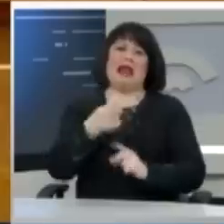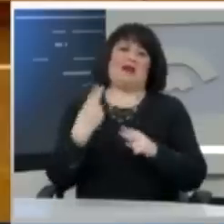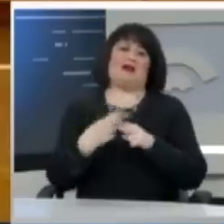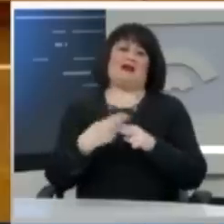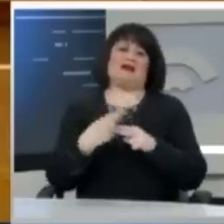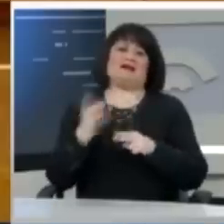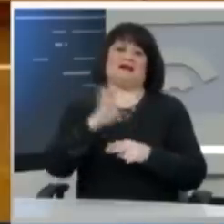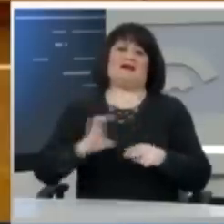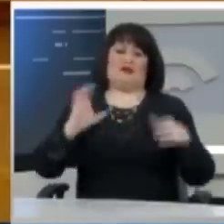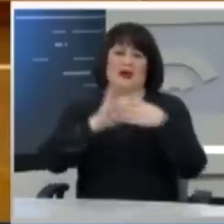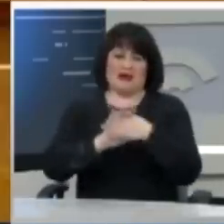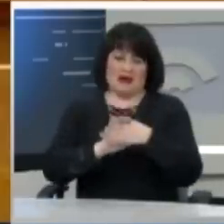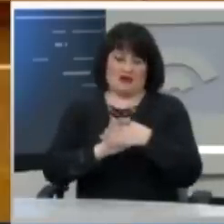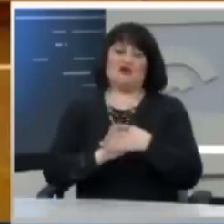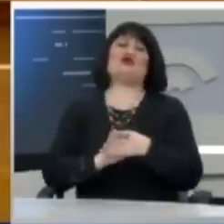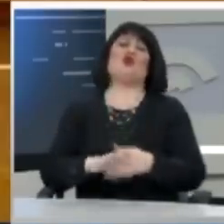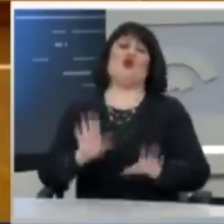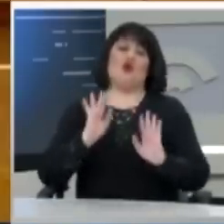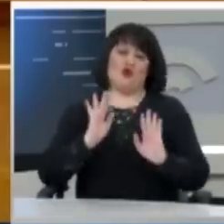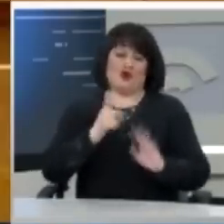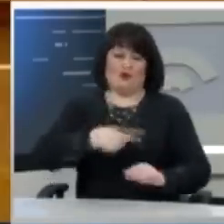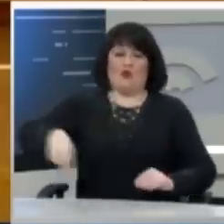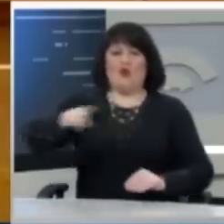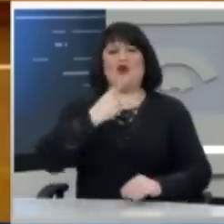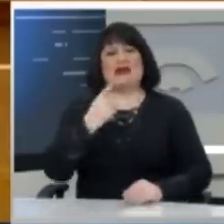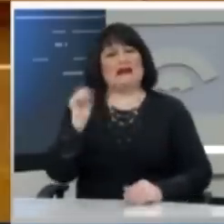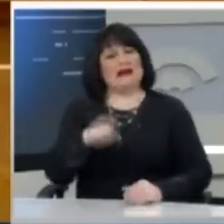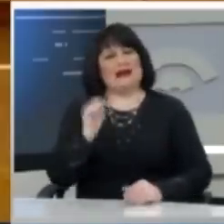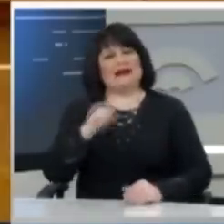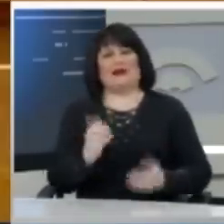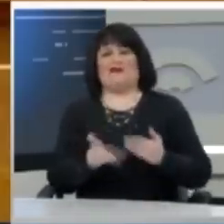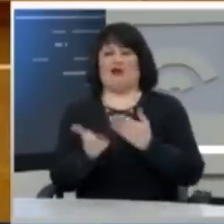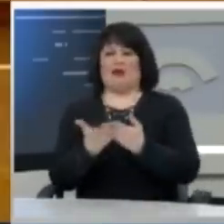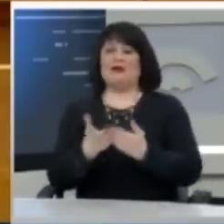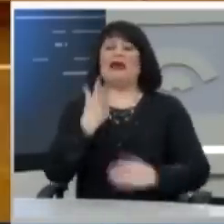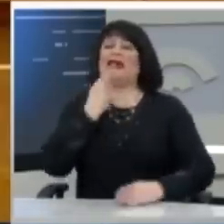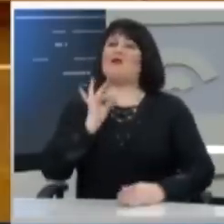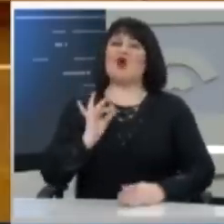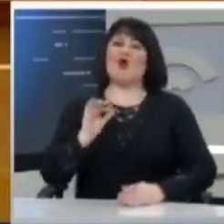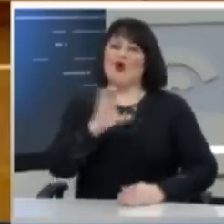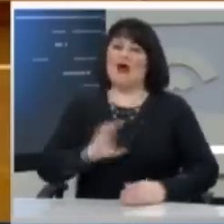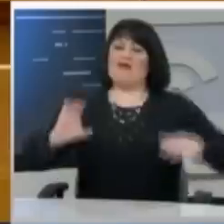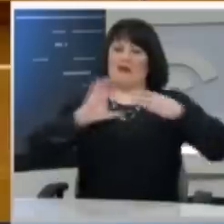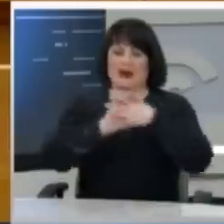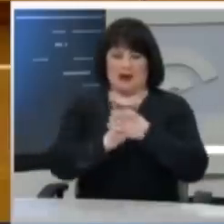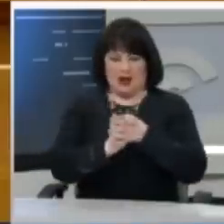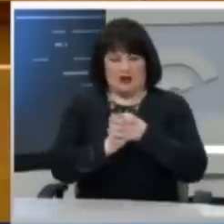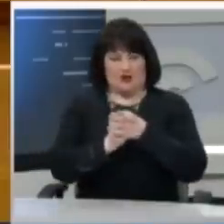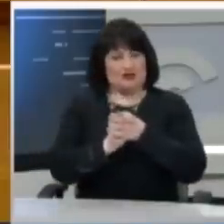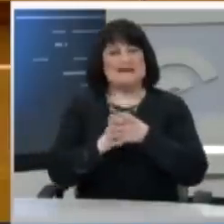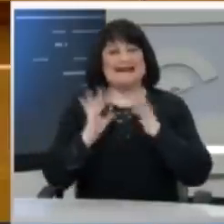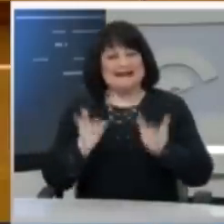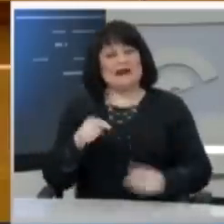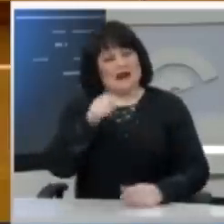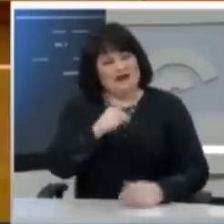της Ευρωπαϊκής Ένωσης που υπερασπίζεστε όλοι σας εδώ μέσα. Γιατί η Ευρωπαϊκή Ένωση είναι